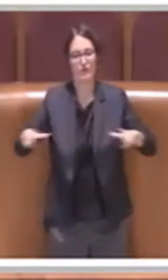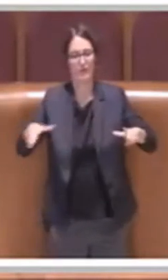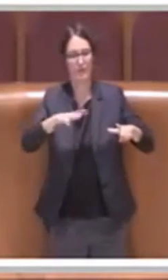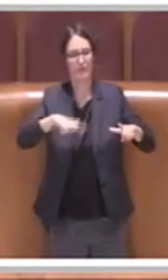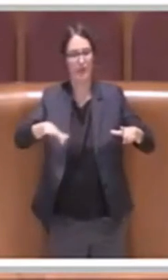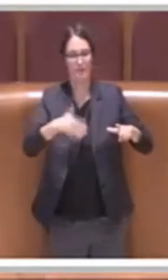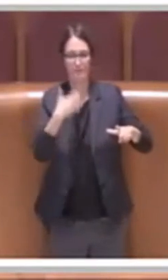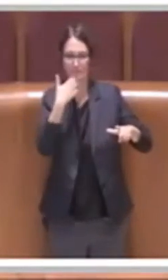Grazie.